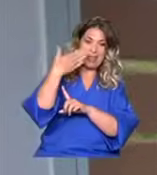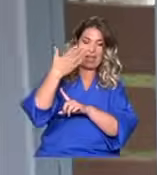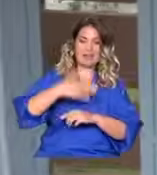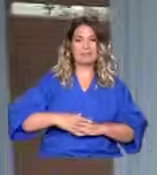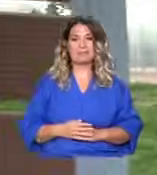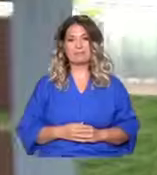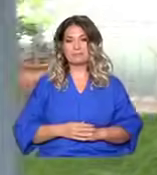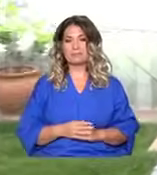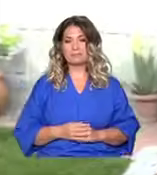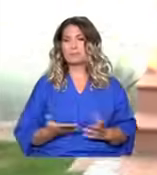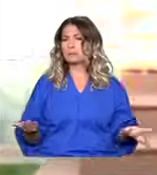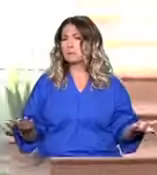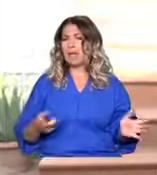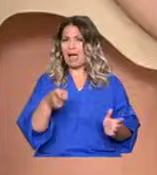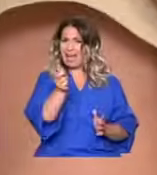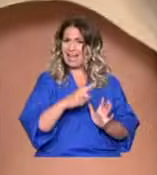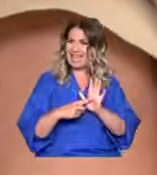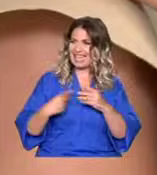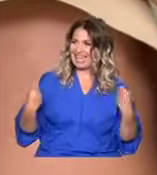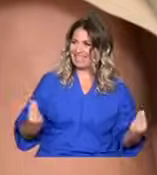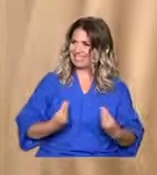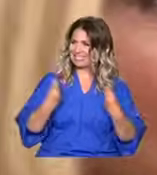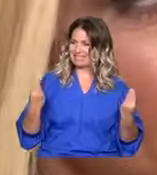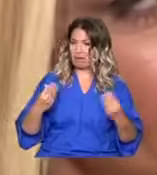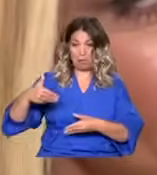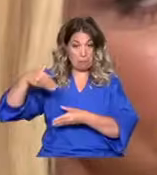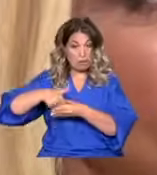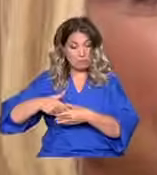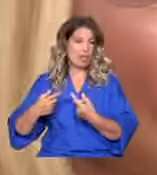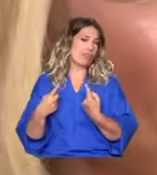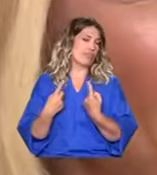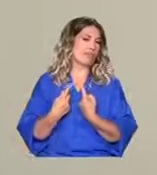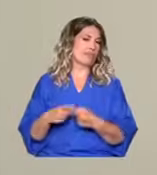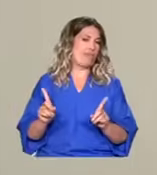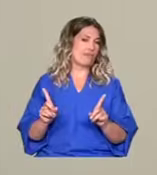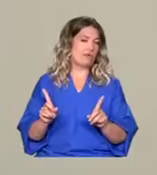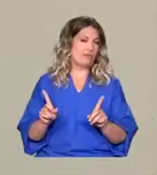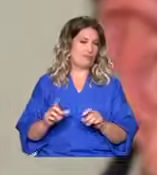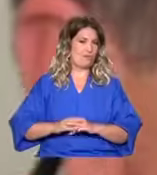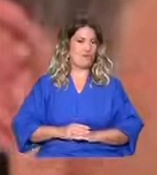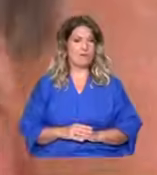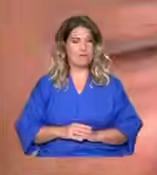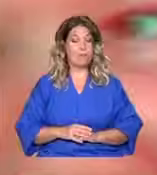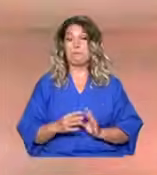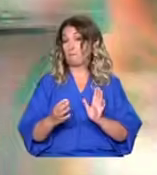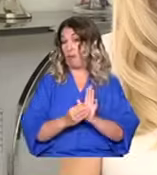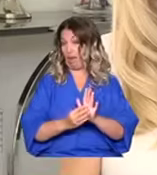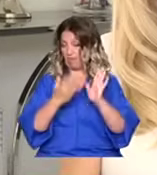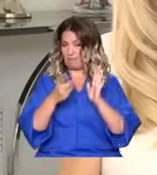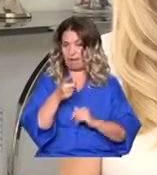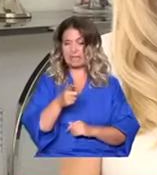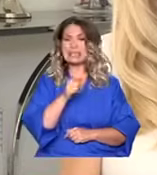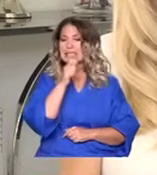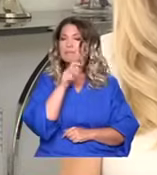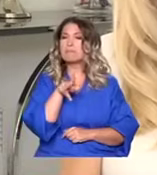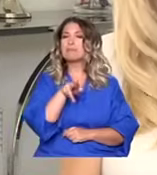Η εικόνα που έδειχναν προς τα έξω ήταν εντελώς διαφορετική από ό,τι συνέβαινε πίσω από κλειστές πόρτες. Είναι ενδεικτικό πως σε συνεντεύξεις μιλούσαν για το